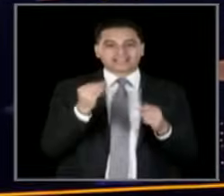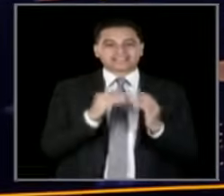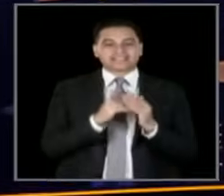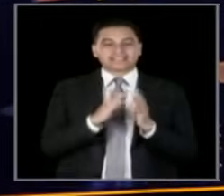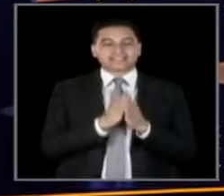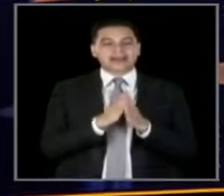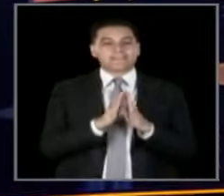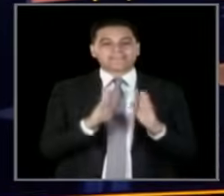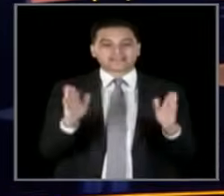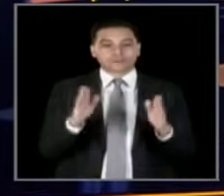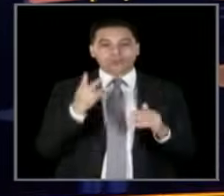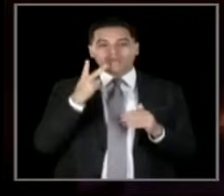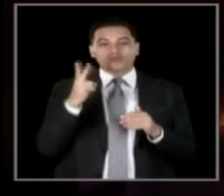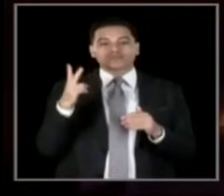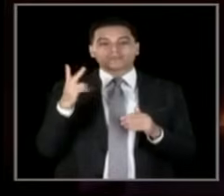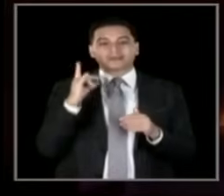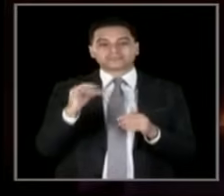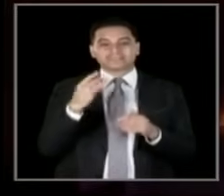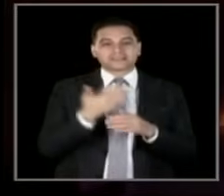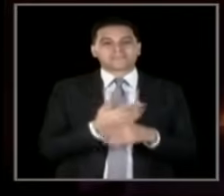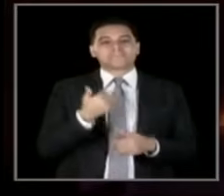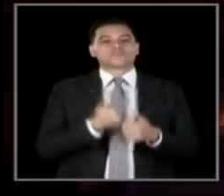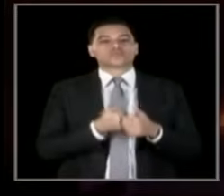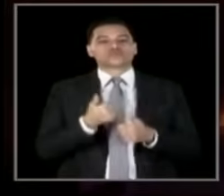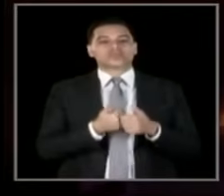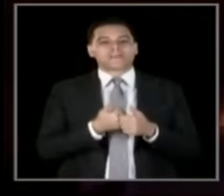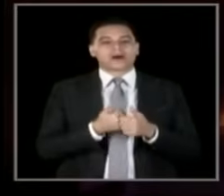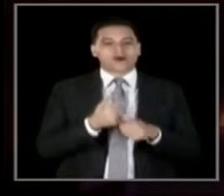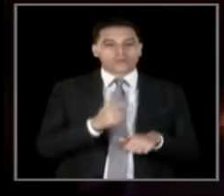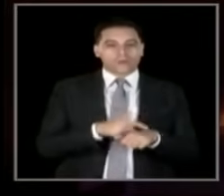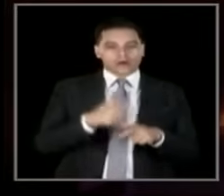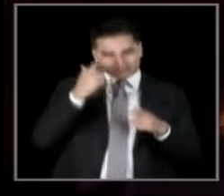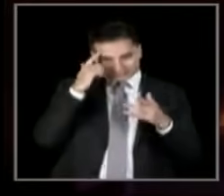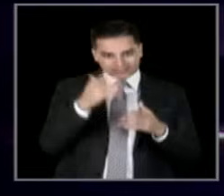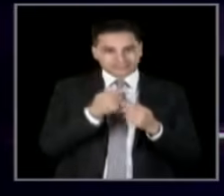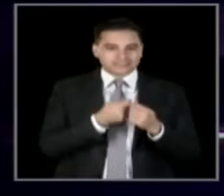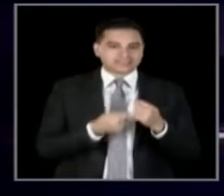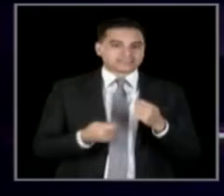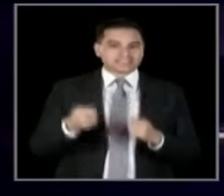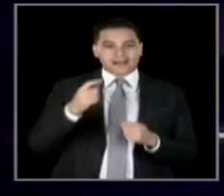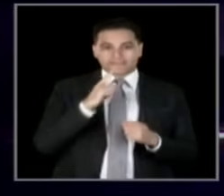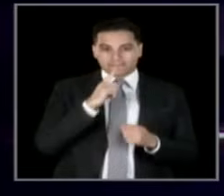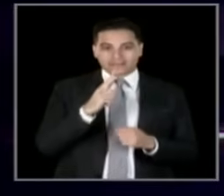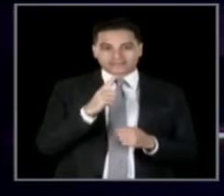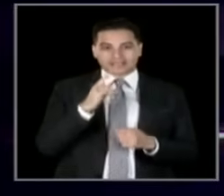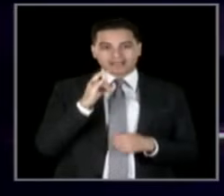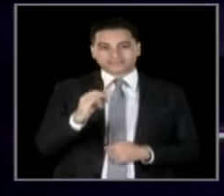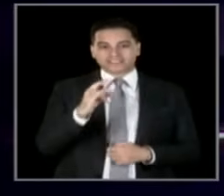و2017 50؟ ما كانت مسابقة، فبقى حاجة مكثفة. بس اللي قرا 50 في